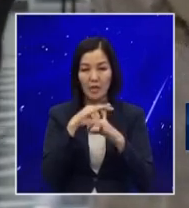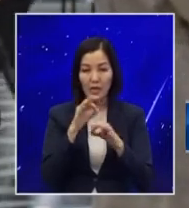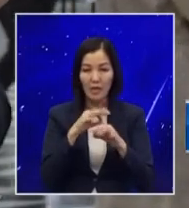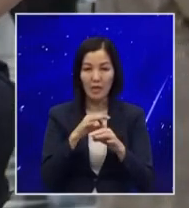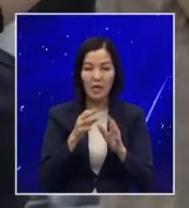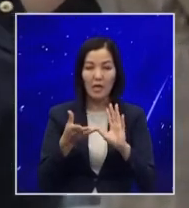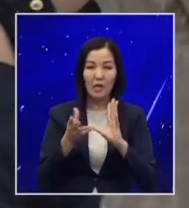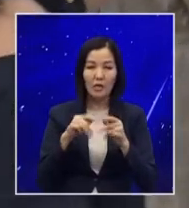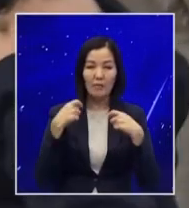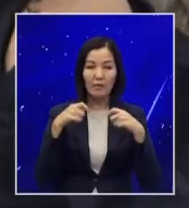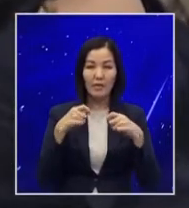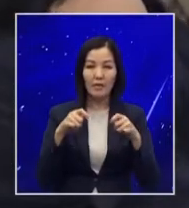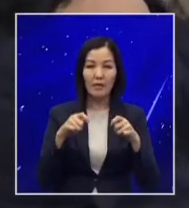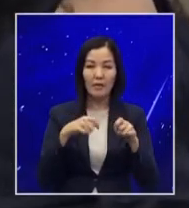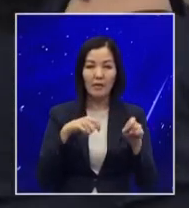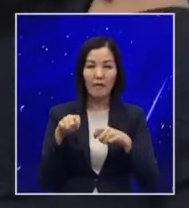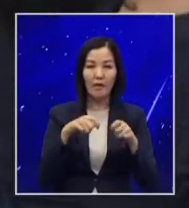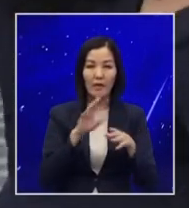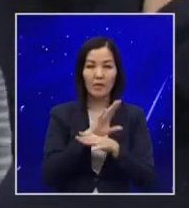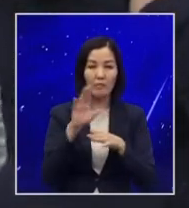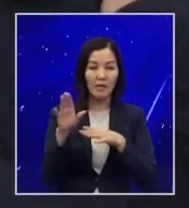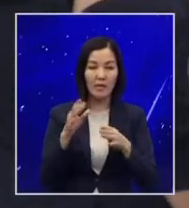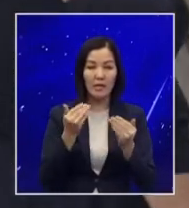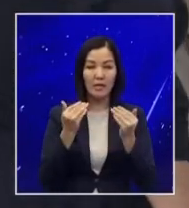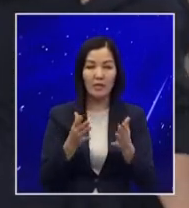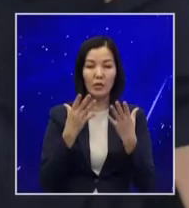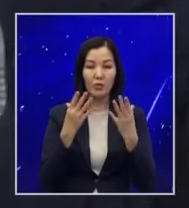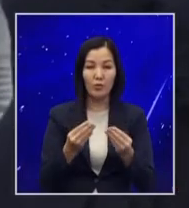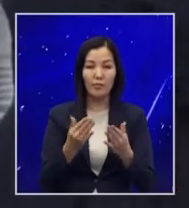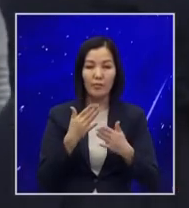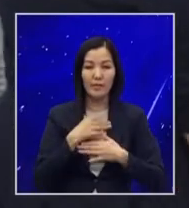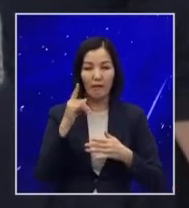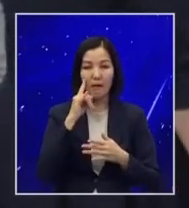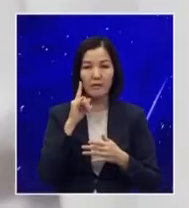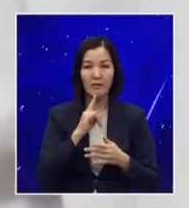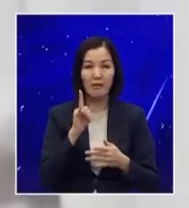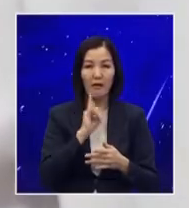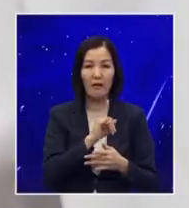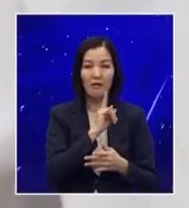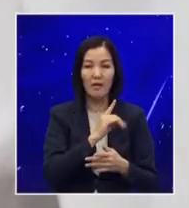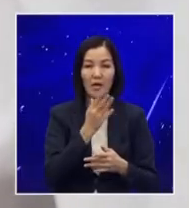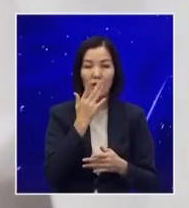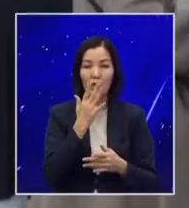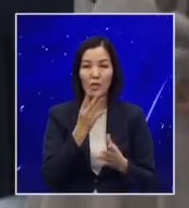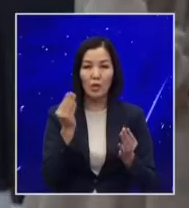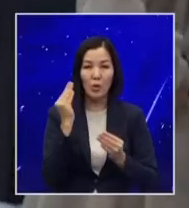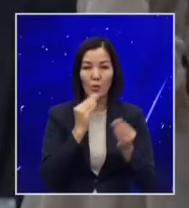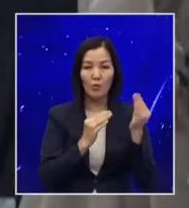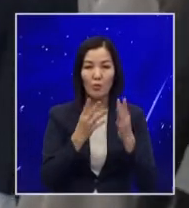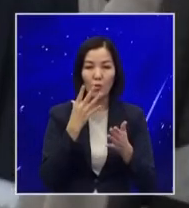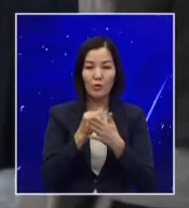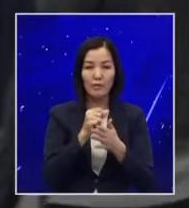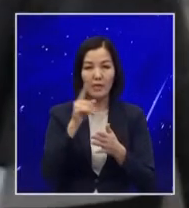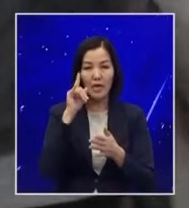сатылымға товарлардың бәрі жіберіледі. Қазіргі таңда біздің қазақстандық әйелдер шетелдік өнімдерге қарағанда ұлттық